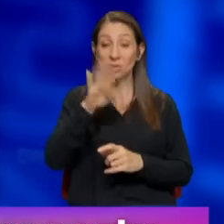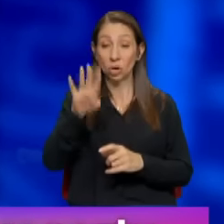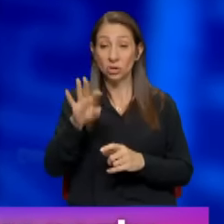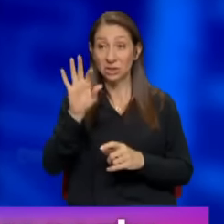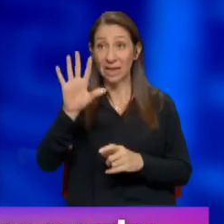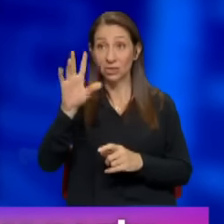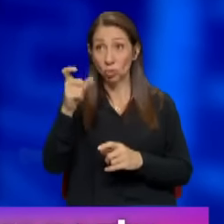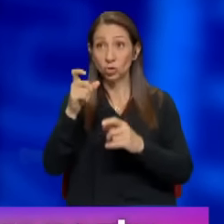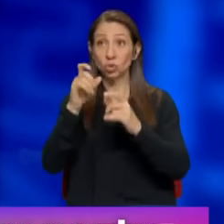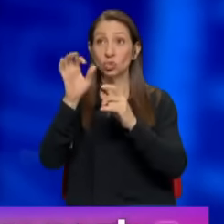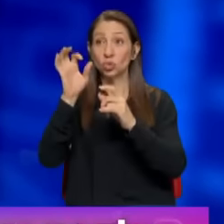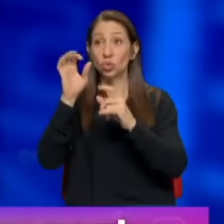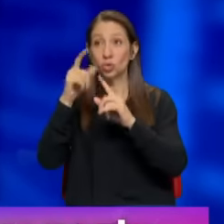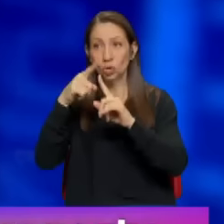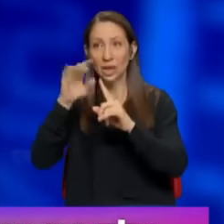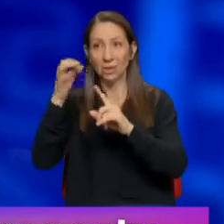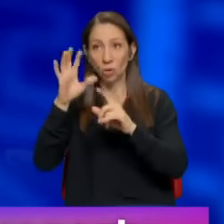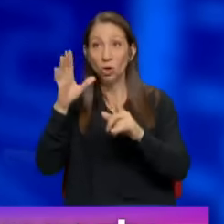%44,59,